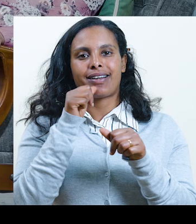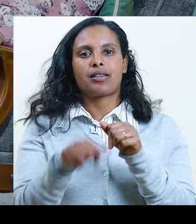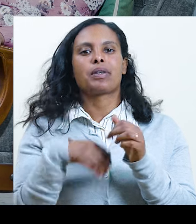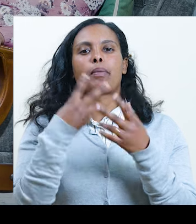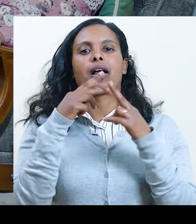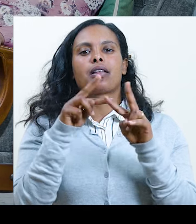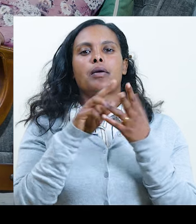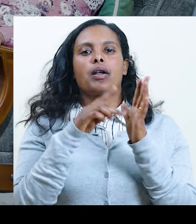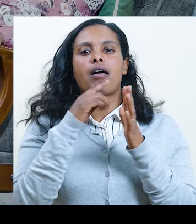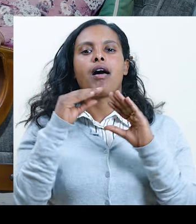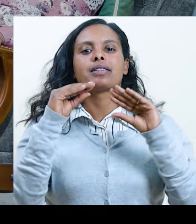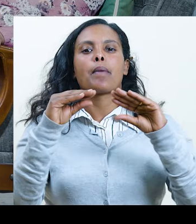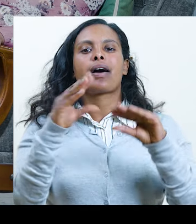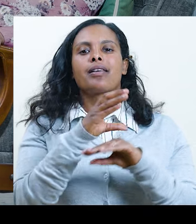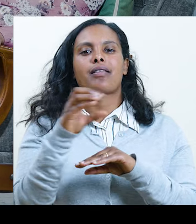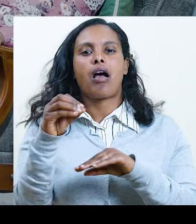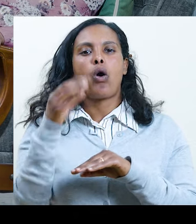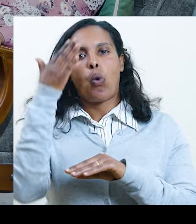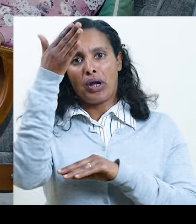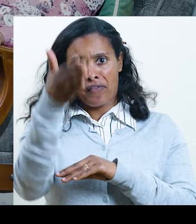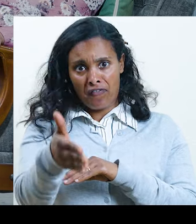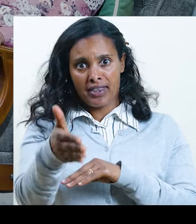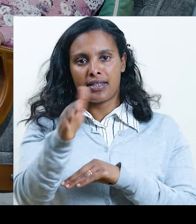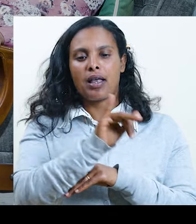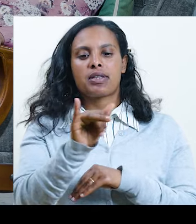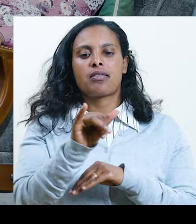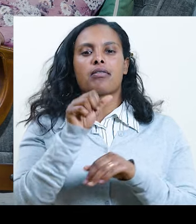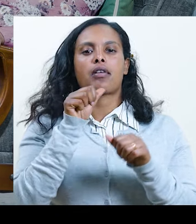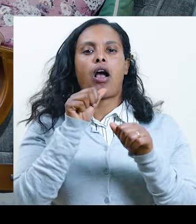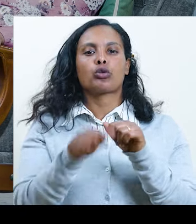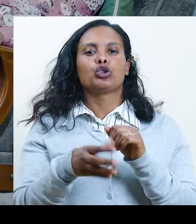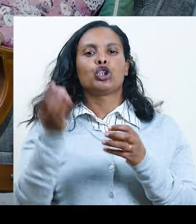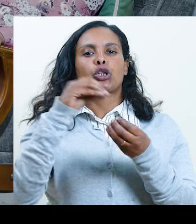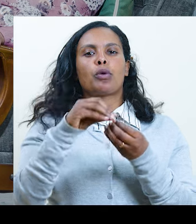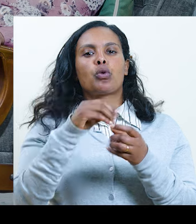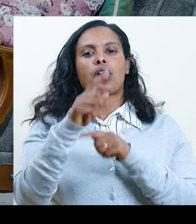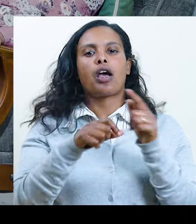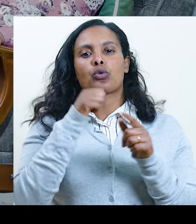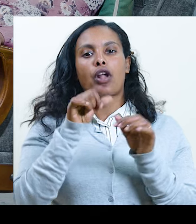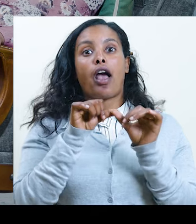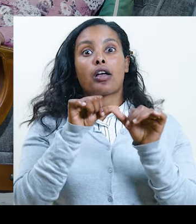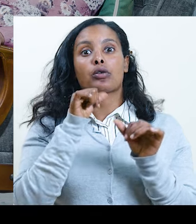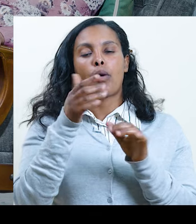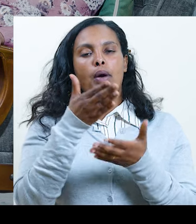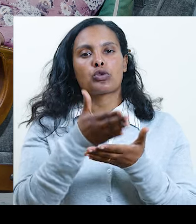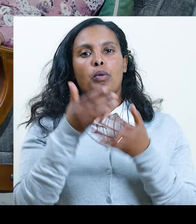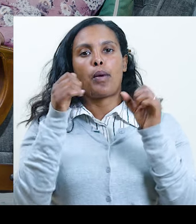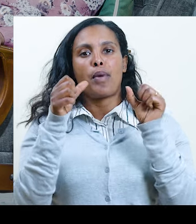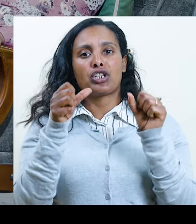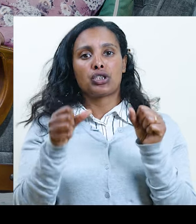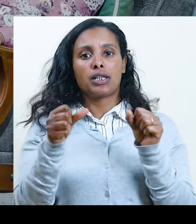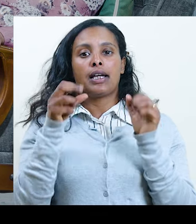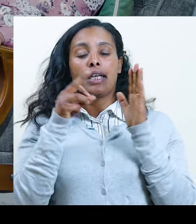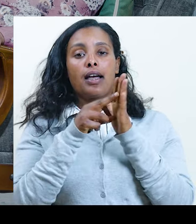አሲድ ጥቃትን በተመለከተ አስተማሪና ወደፊትም ደግሞ ተመሳሳይ ጥቃቶች እየጨመሩ እንደሄዱት እንዳይቀጥሉ